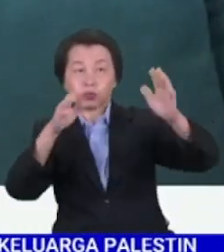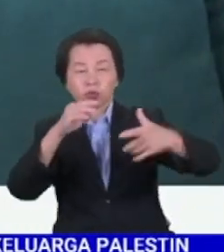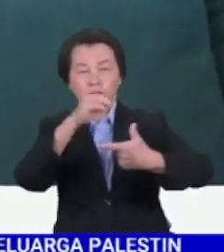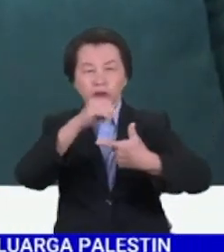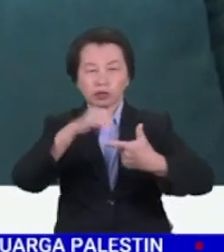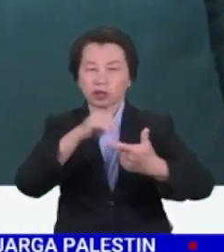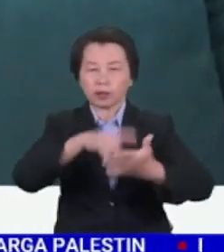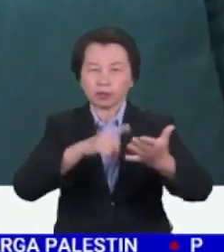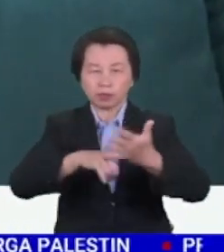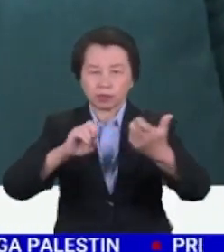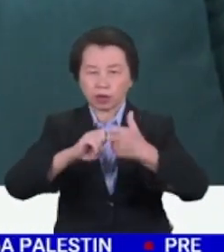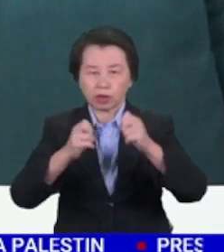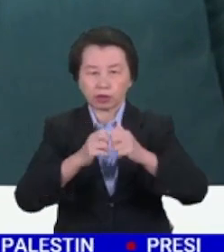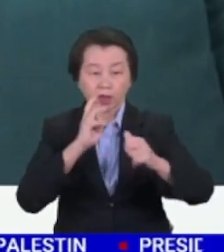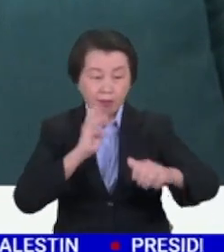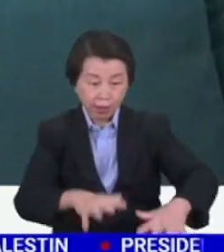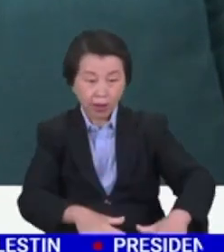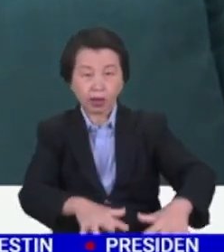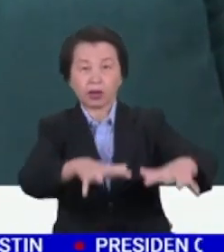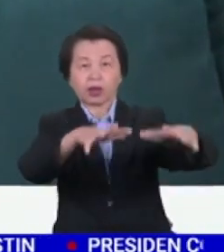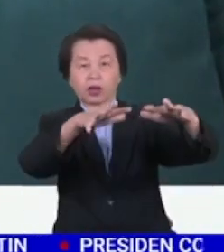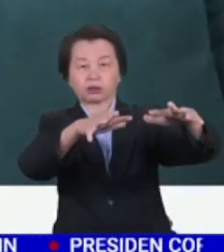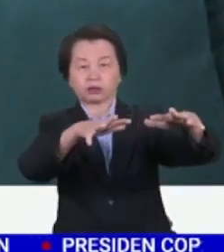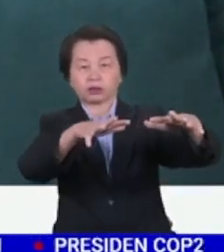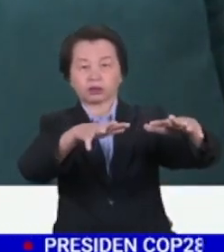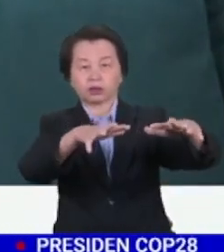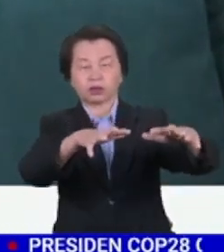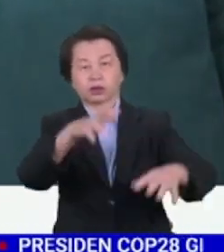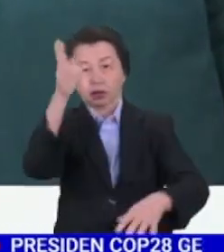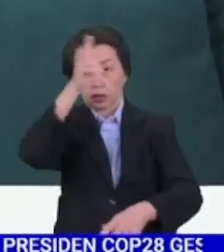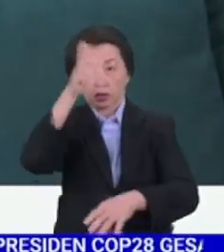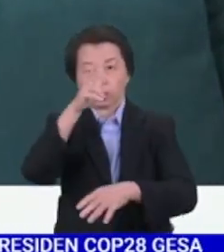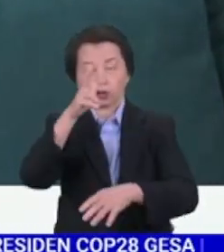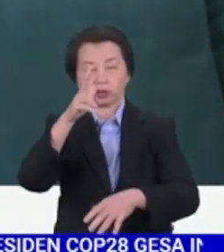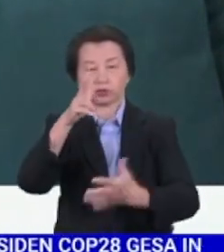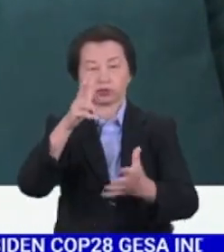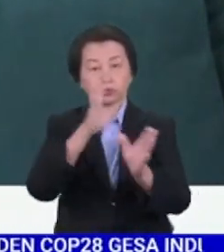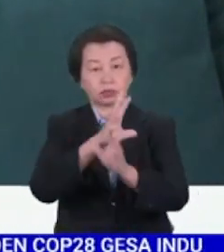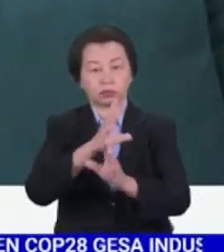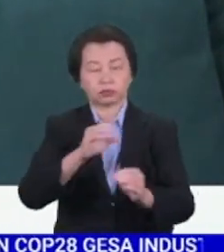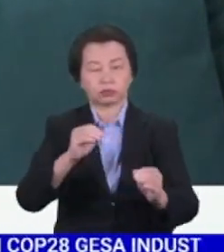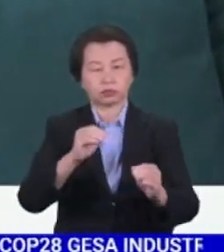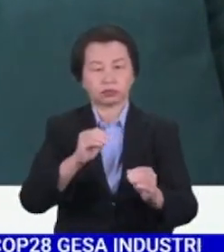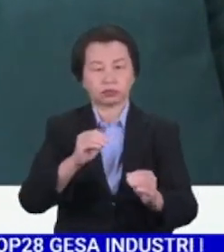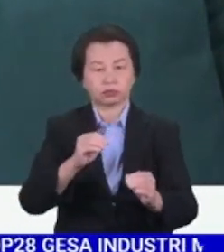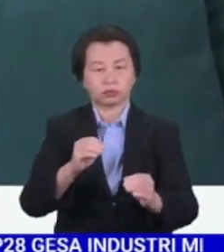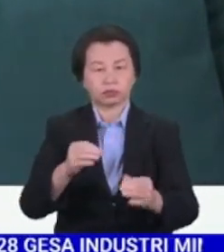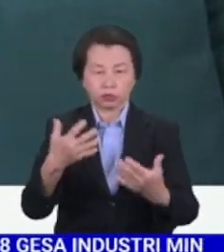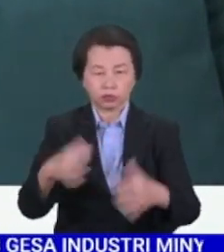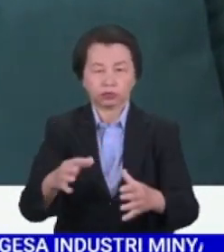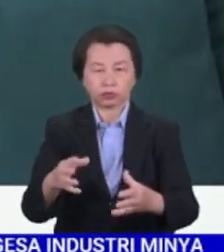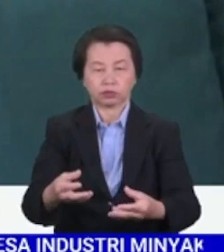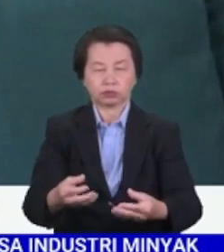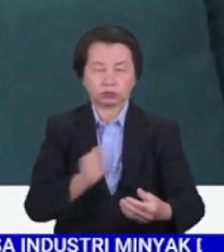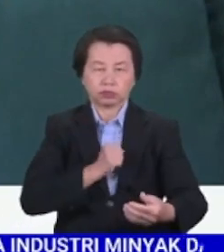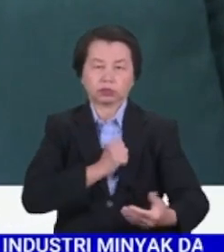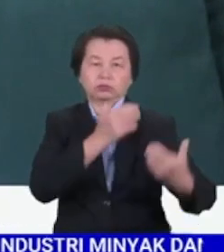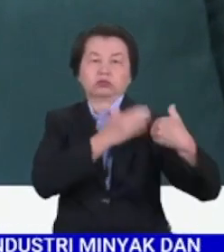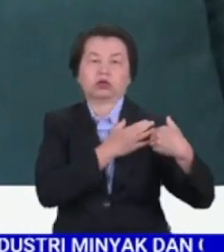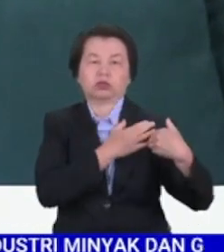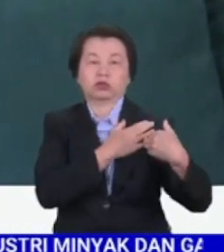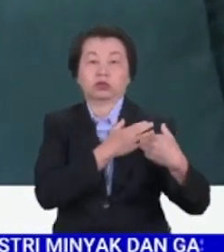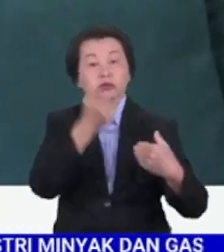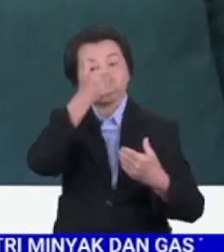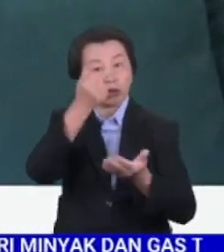bencana seperti banjir, maka kerajaan negeri adalah dia pertanggungjawabkan